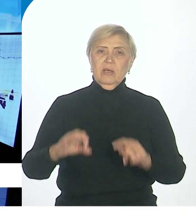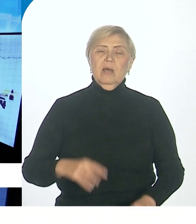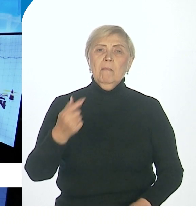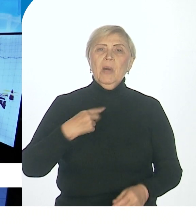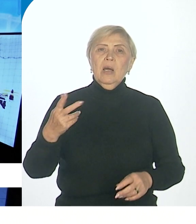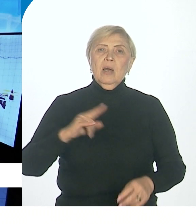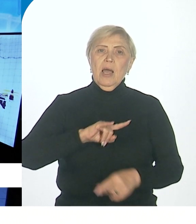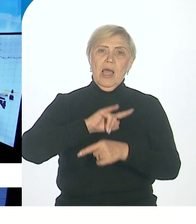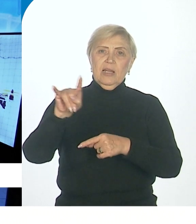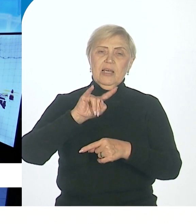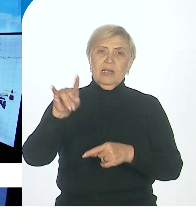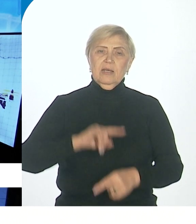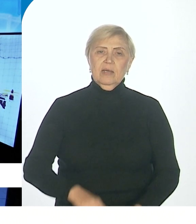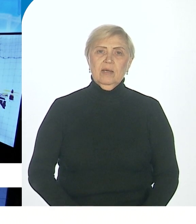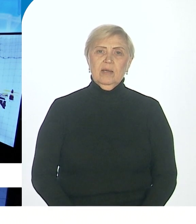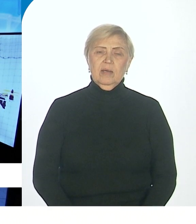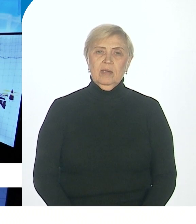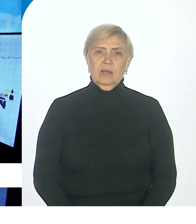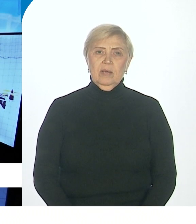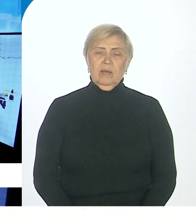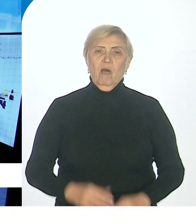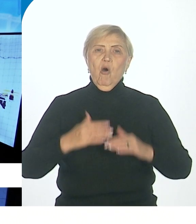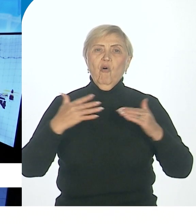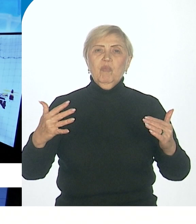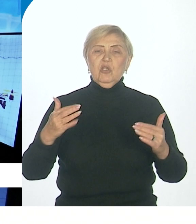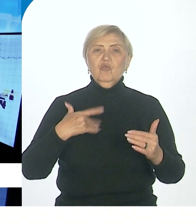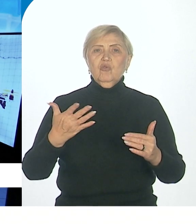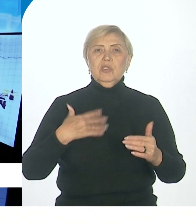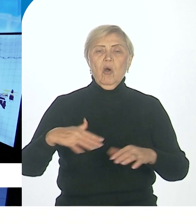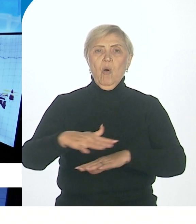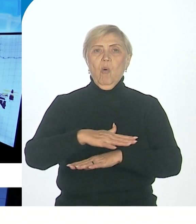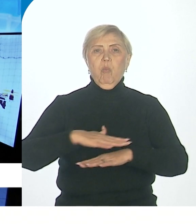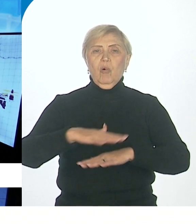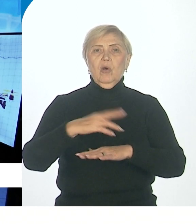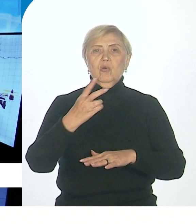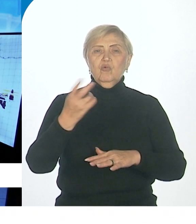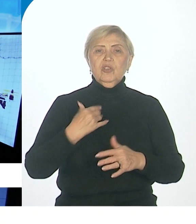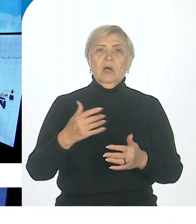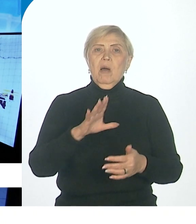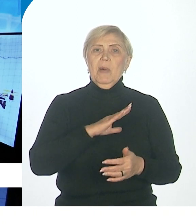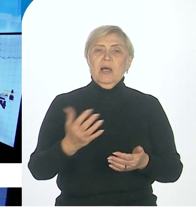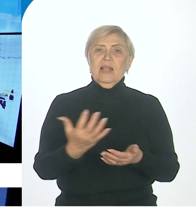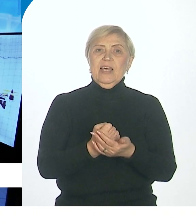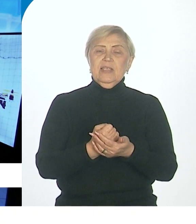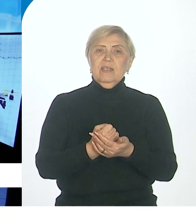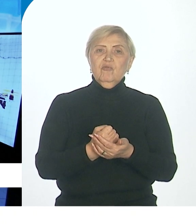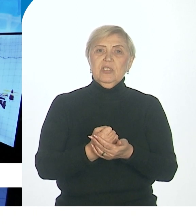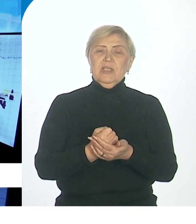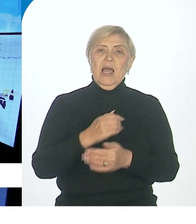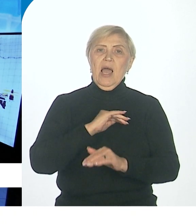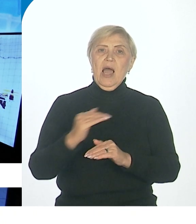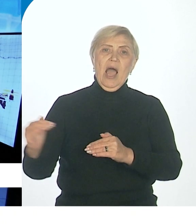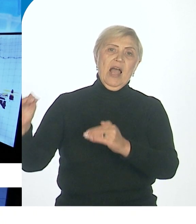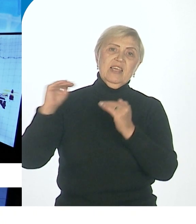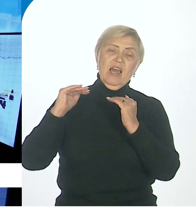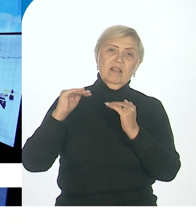летали в FPV-очках, большое поле, и нужно было найти одеяло, которое лежит на земле. Достаточно сложное